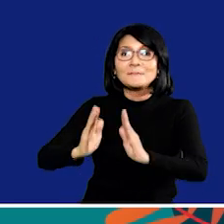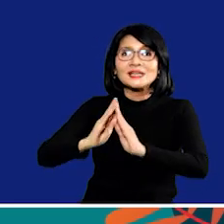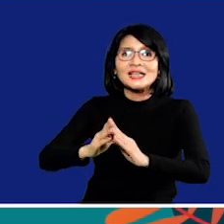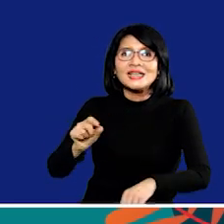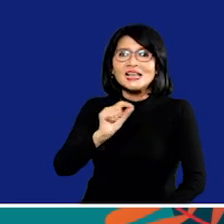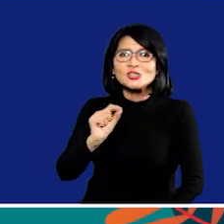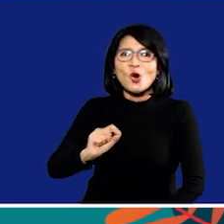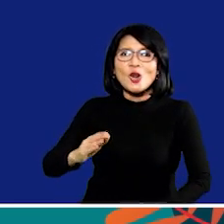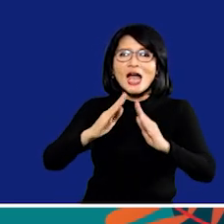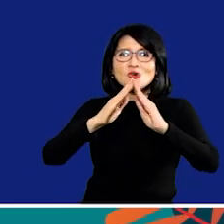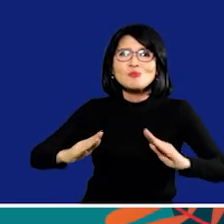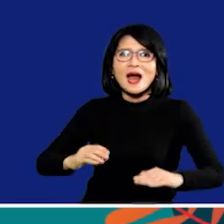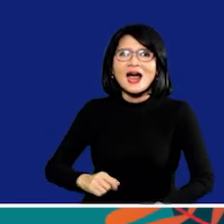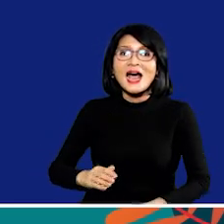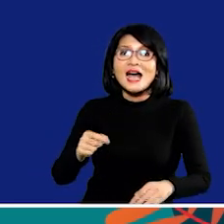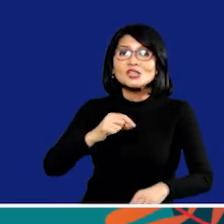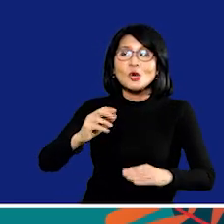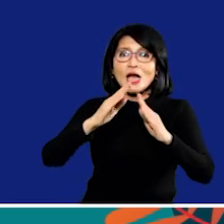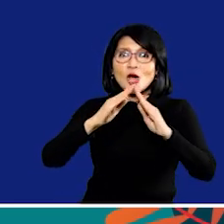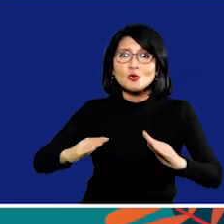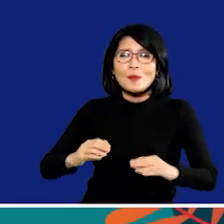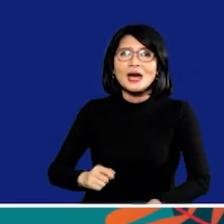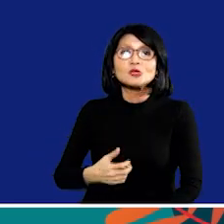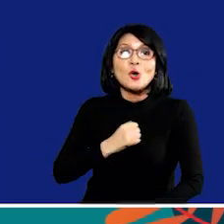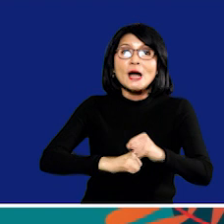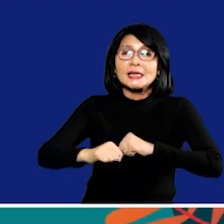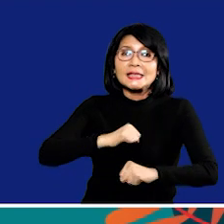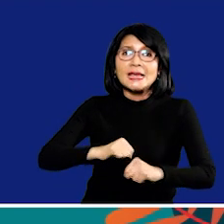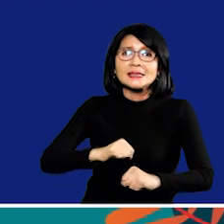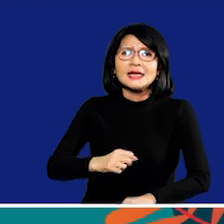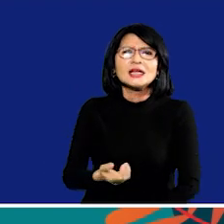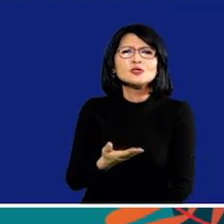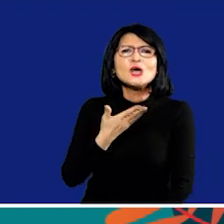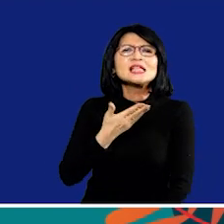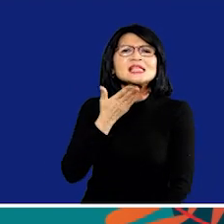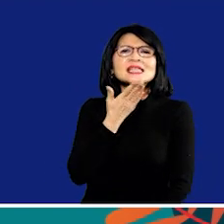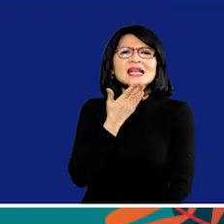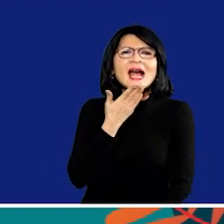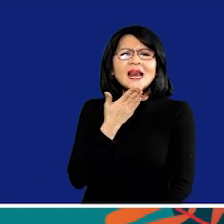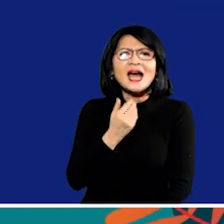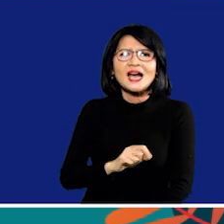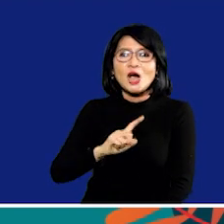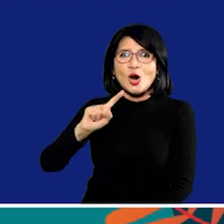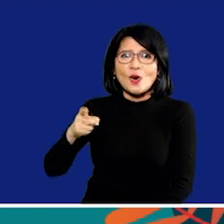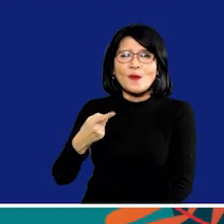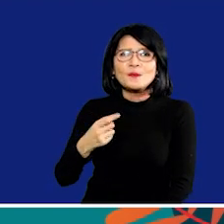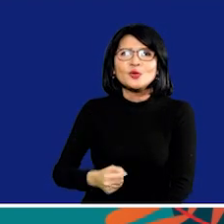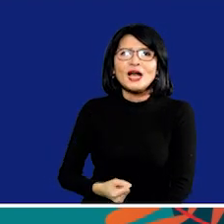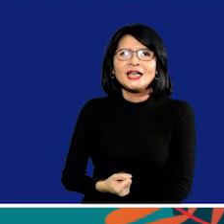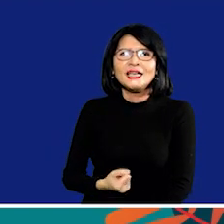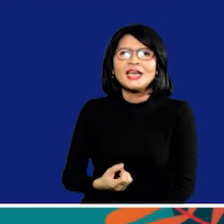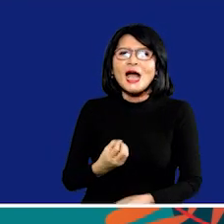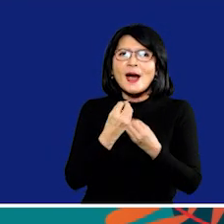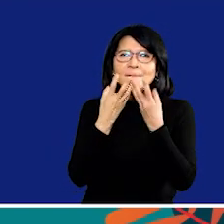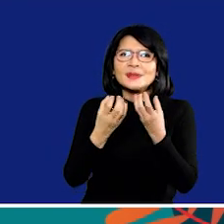yang namanya sekolah rumah. Nah, sekolah rumah ini sendiri awal kegiatannya hanya hal-hal sederhana sih sebenarnya. Mulai dari kita mengajari